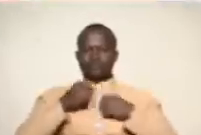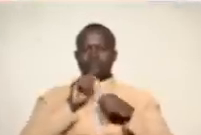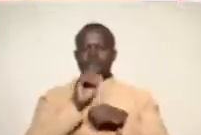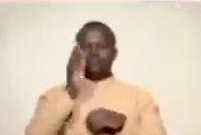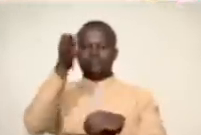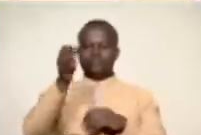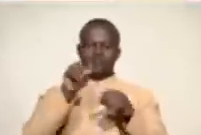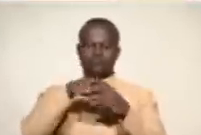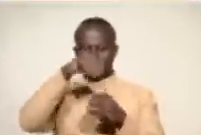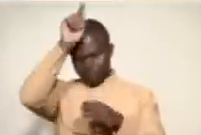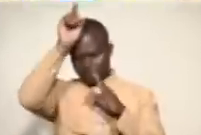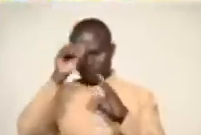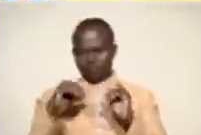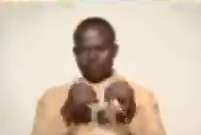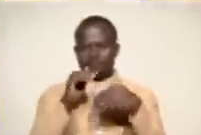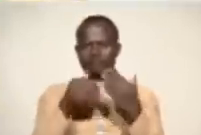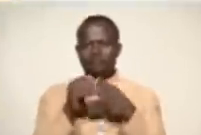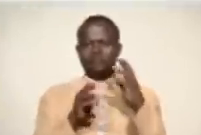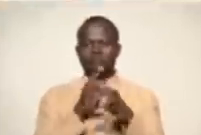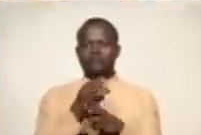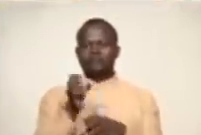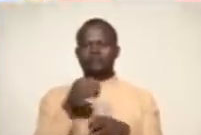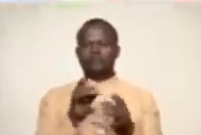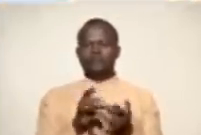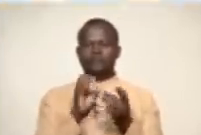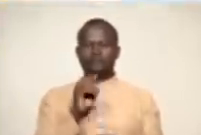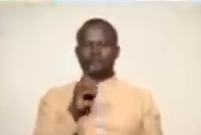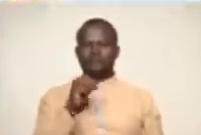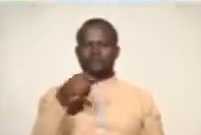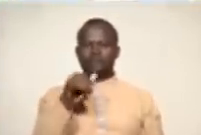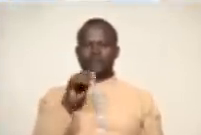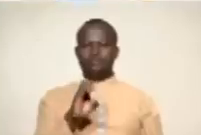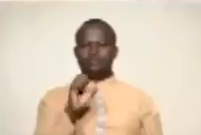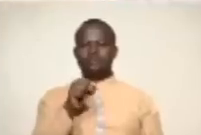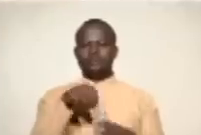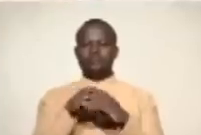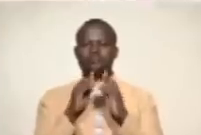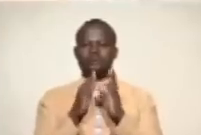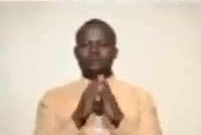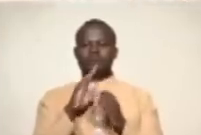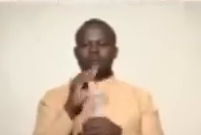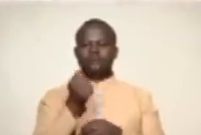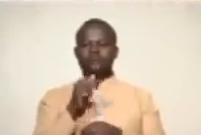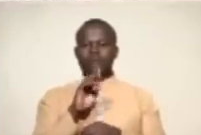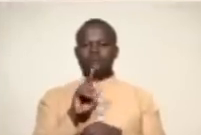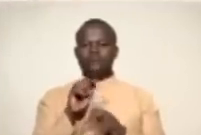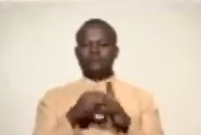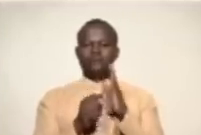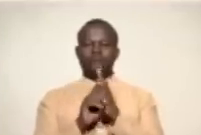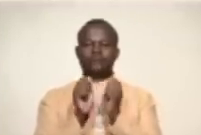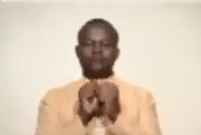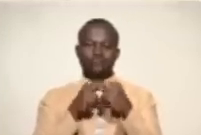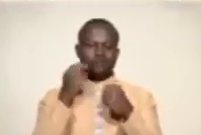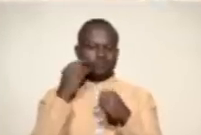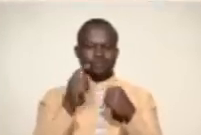gitaha bigeze mu gihugu cy'Ubudage gukina imikino y'igikombe cy'isi cya Special Olympics mu gihugu cy'Ubudage mu mujyi wa Berlin kufata iki 17 z'ukwezi kwa